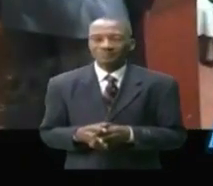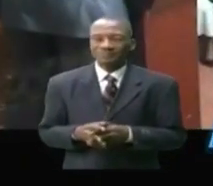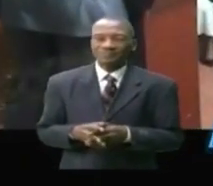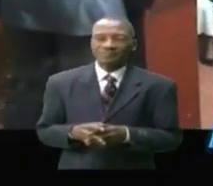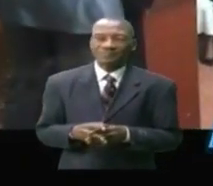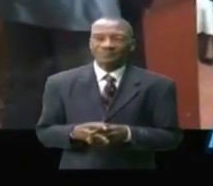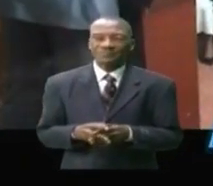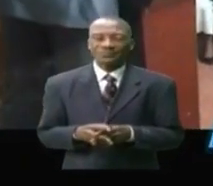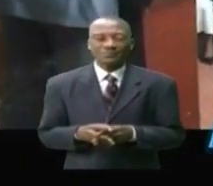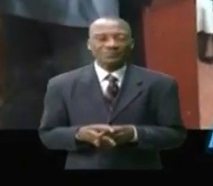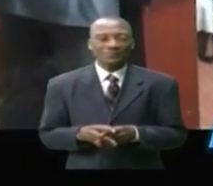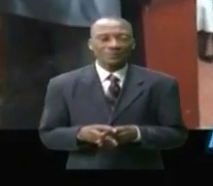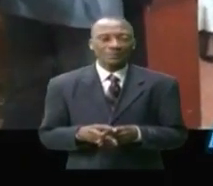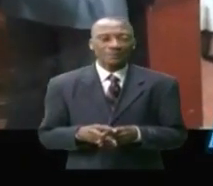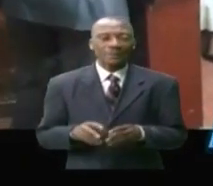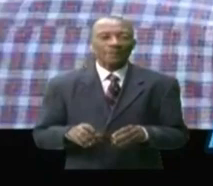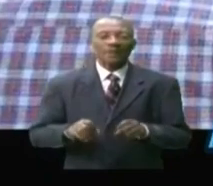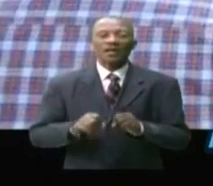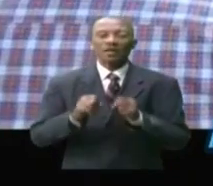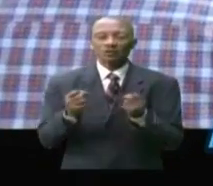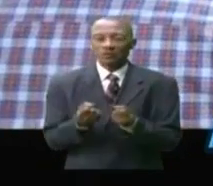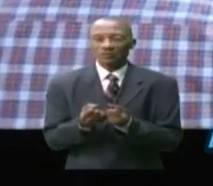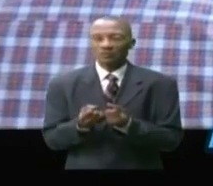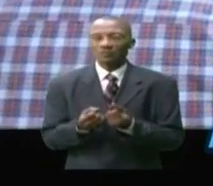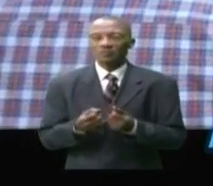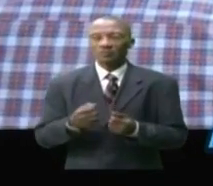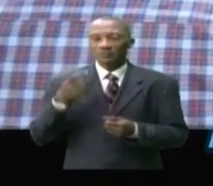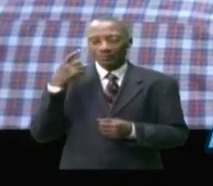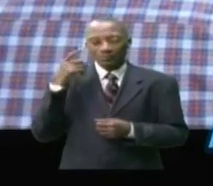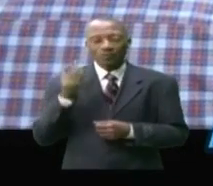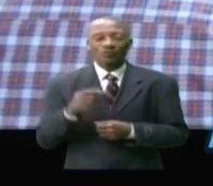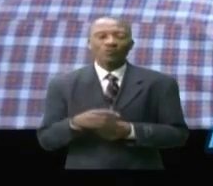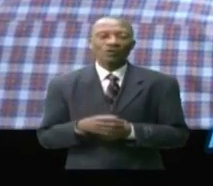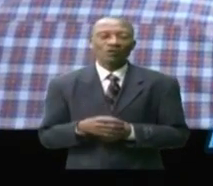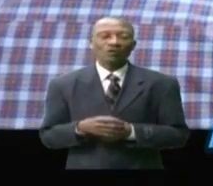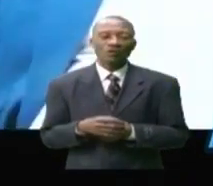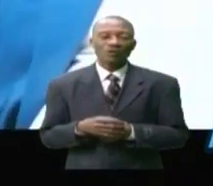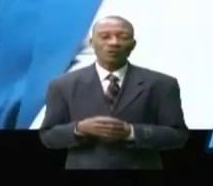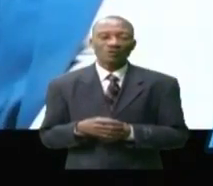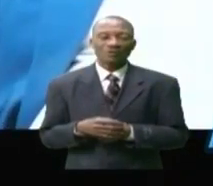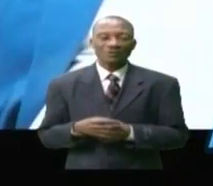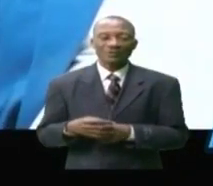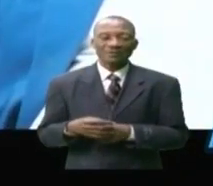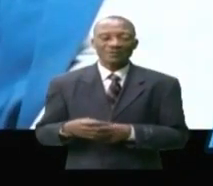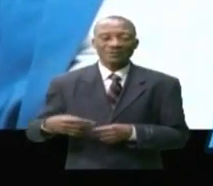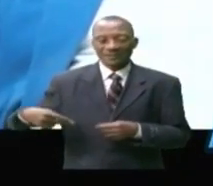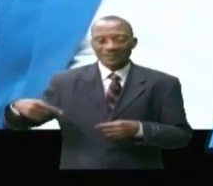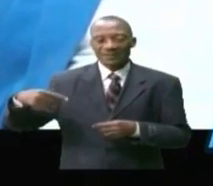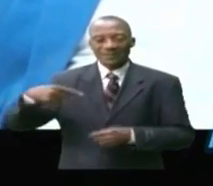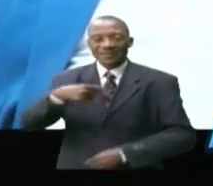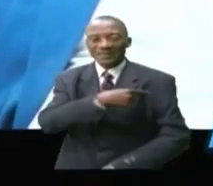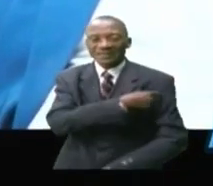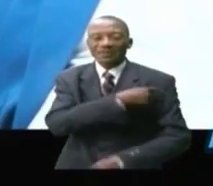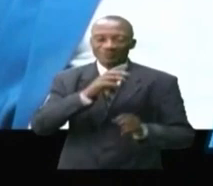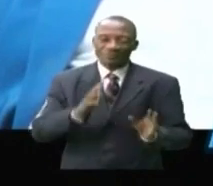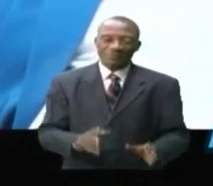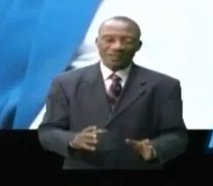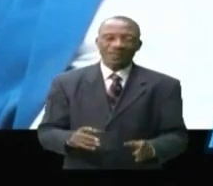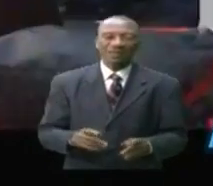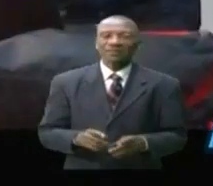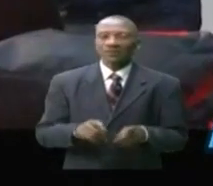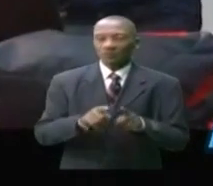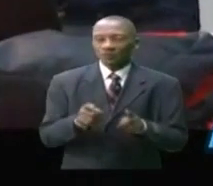APES ont pendant 2 jours identifié les différentes difficultés rencontrées au niveau des systèmes de santé en RDC